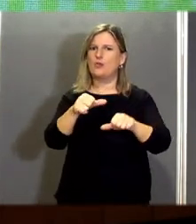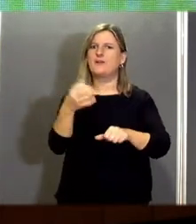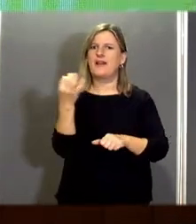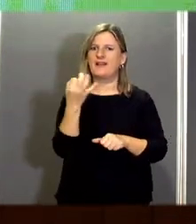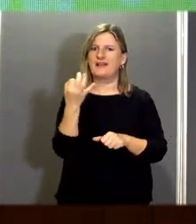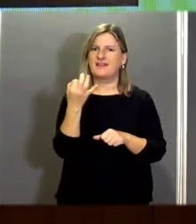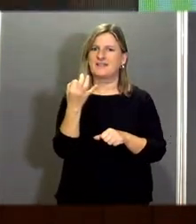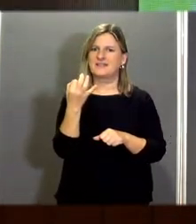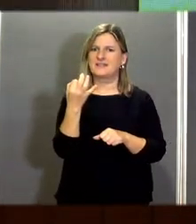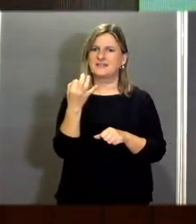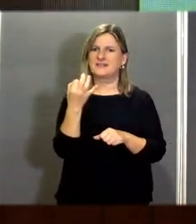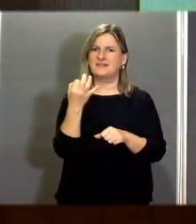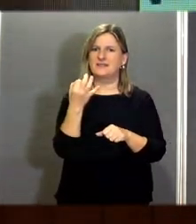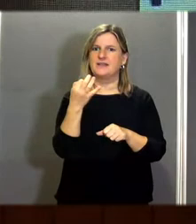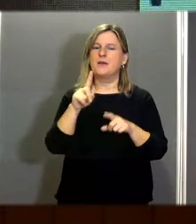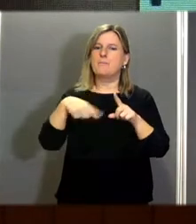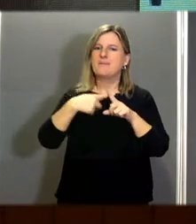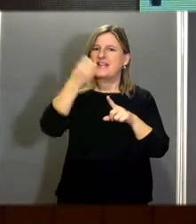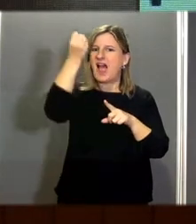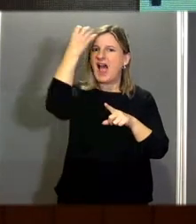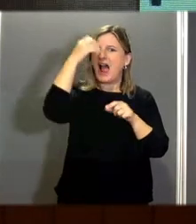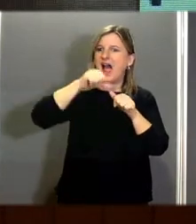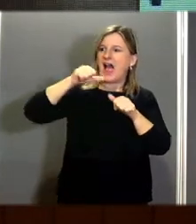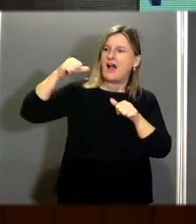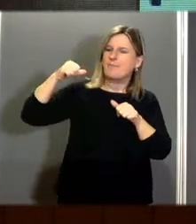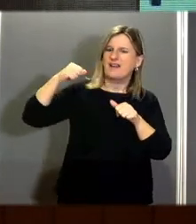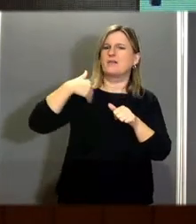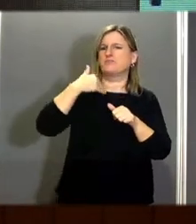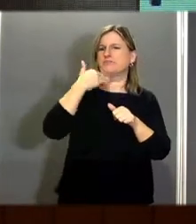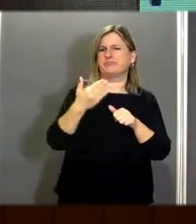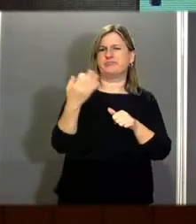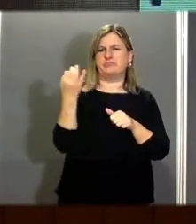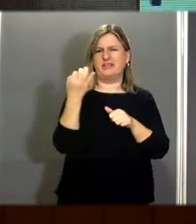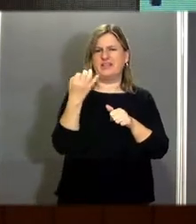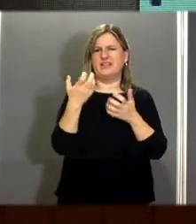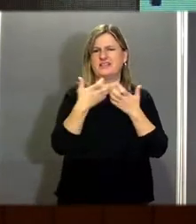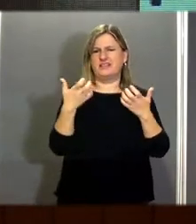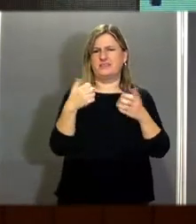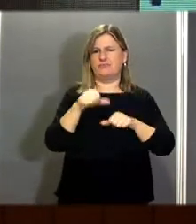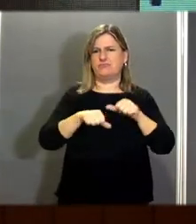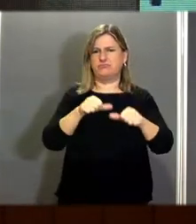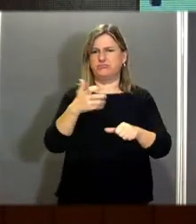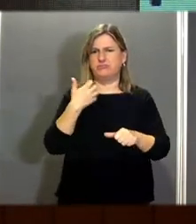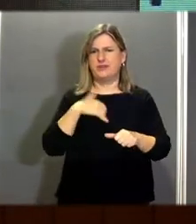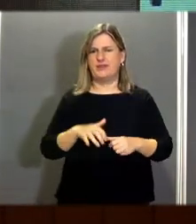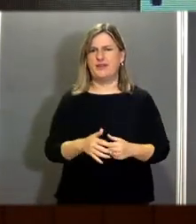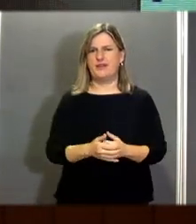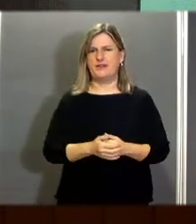del que hauríem d'aprendre, ja la sabem i ja l'hem sabuda durant molt de temps.